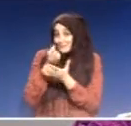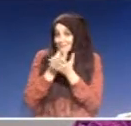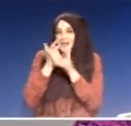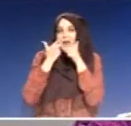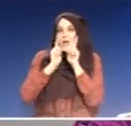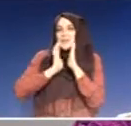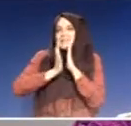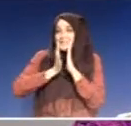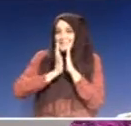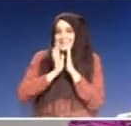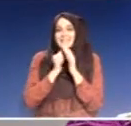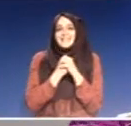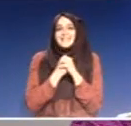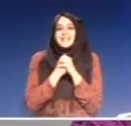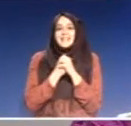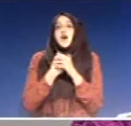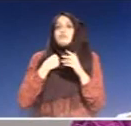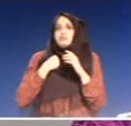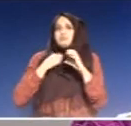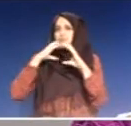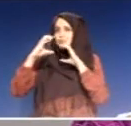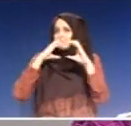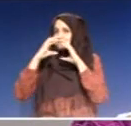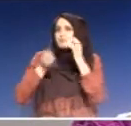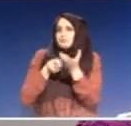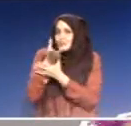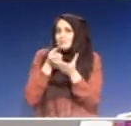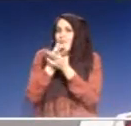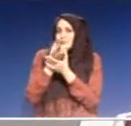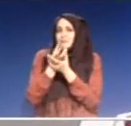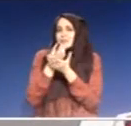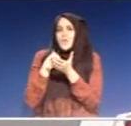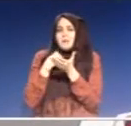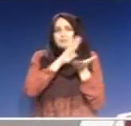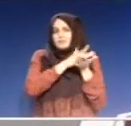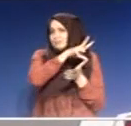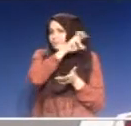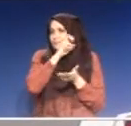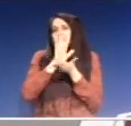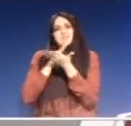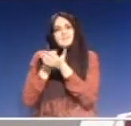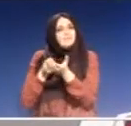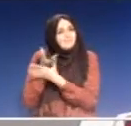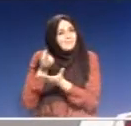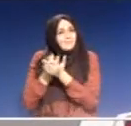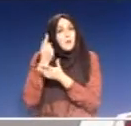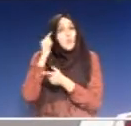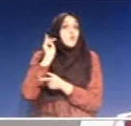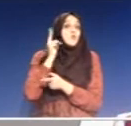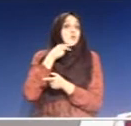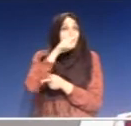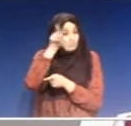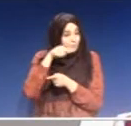لغة الإشارة، وتتواصل معكم ومعنا لترجمته لفئة السم التي هي